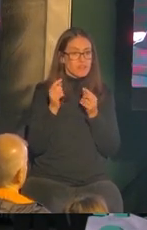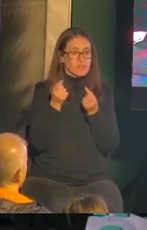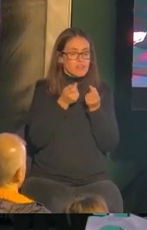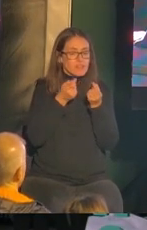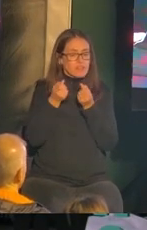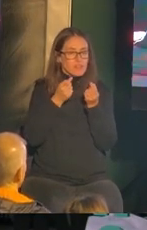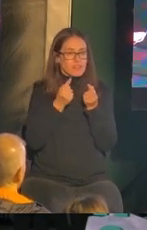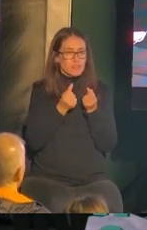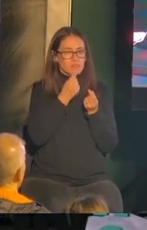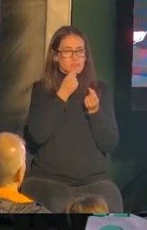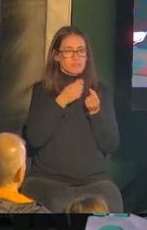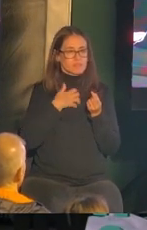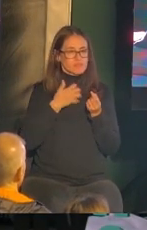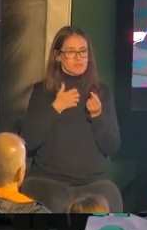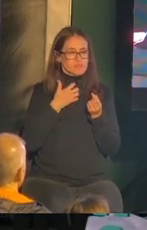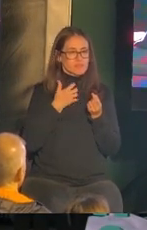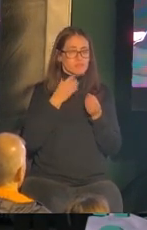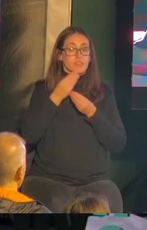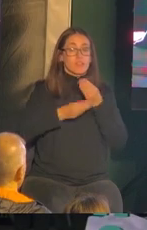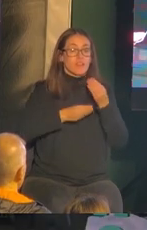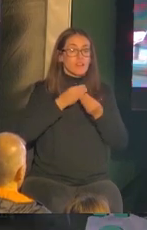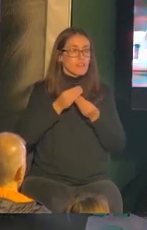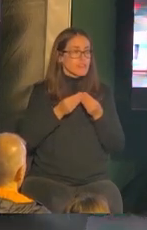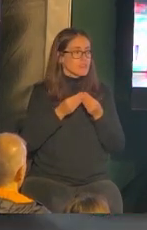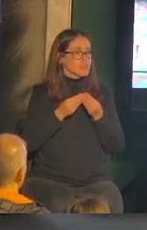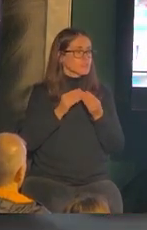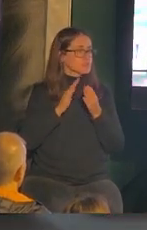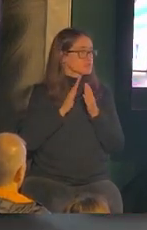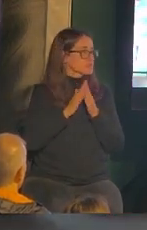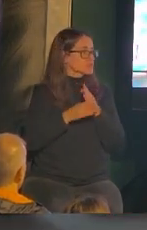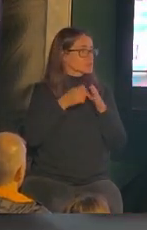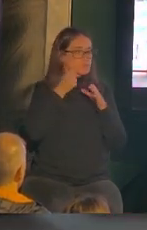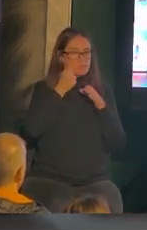el que faig és passar-la directament amb Turmix.